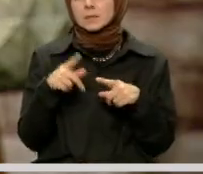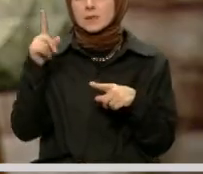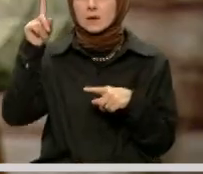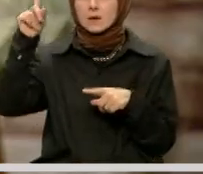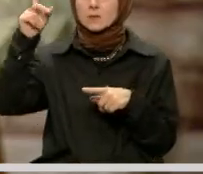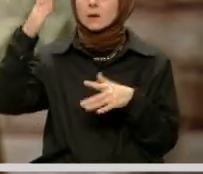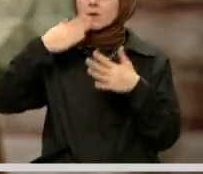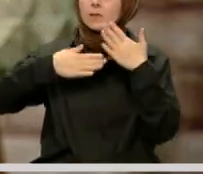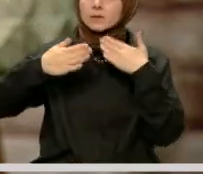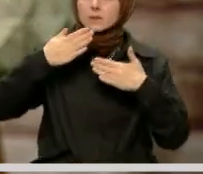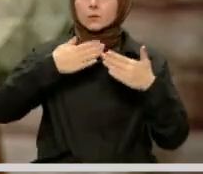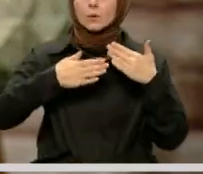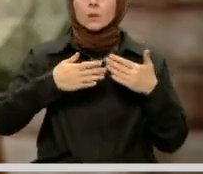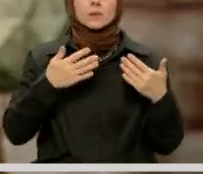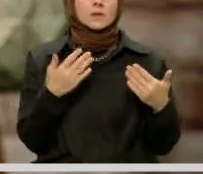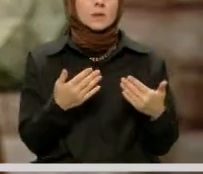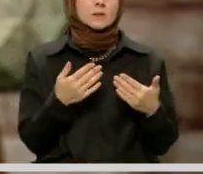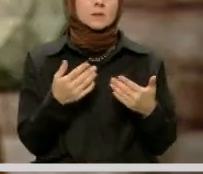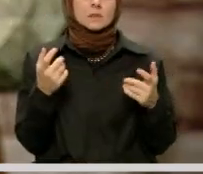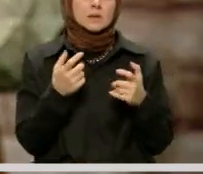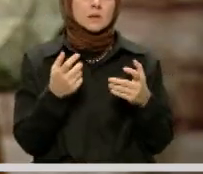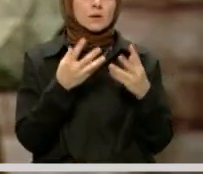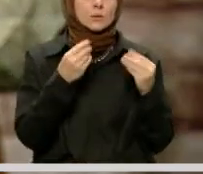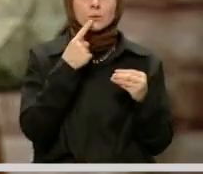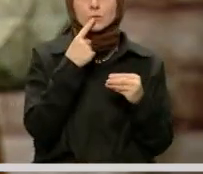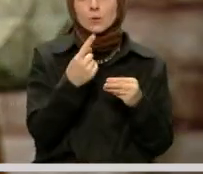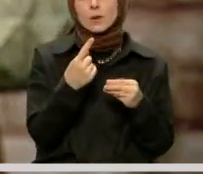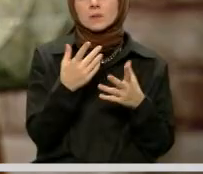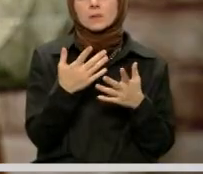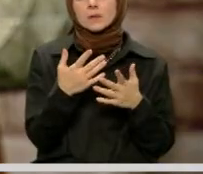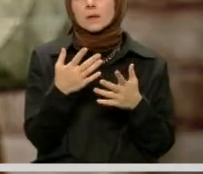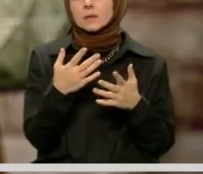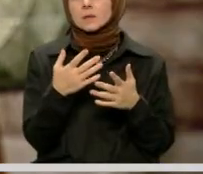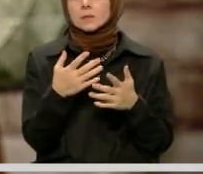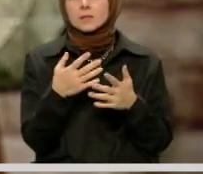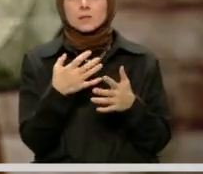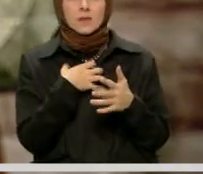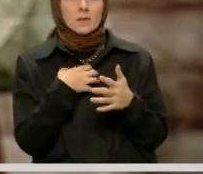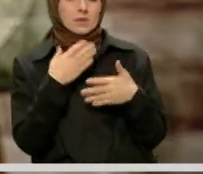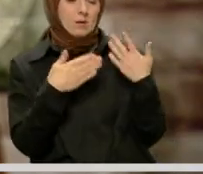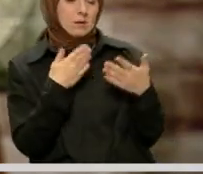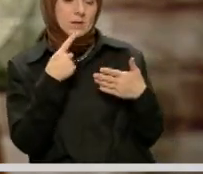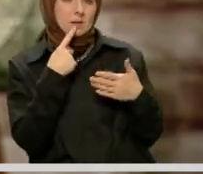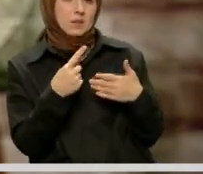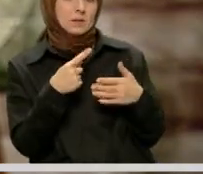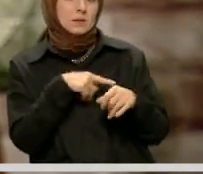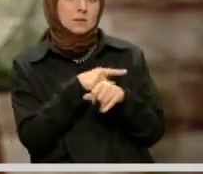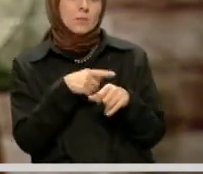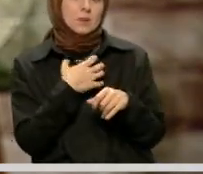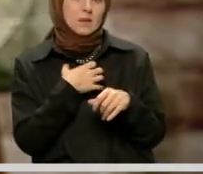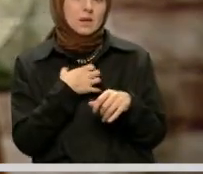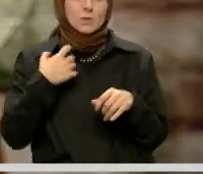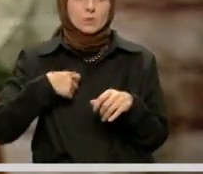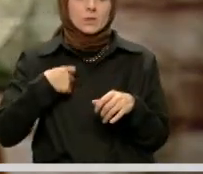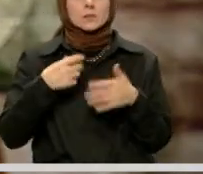şu memleketliyiz, şurada doğduk, şu okulları bitirdik diye bir kendimizi evet. tanıtmaya başlarız. İlk aklımıza gelen veya öne çıkan özelliğimizi